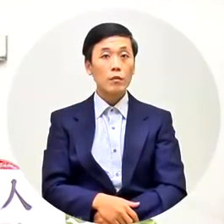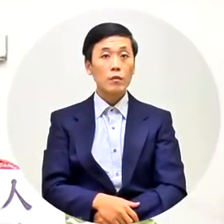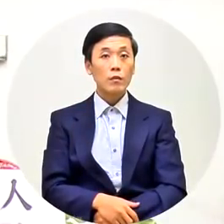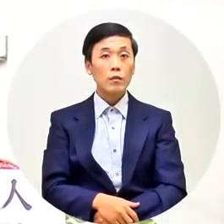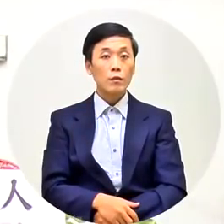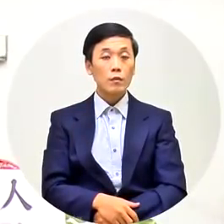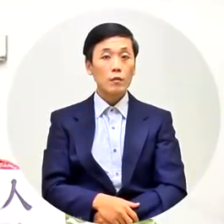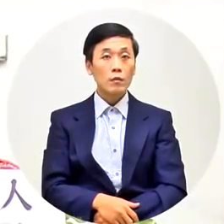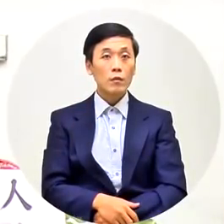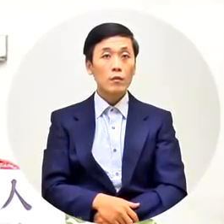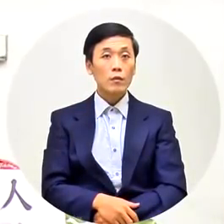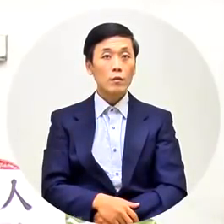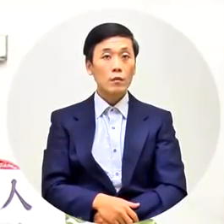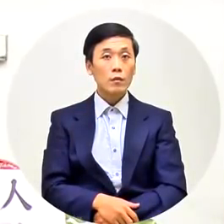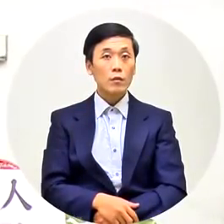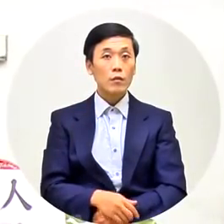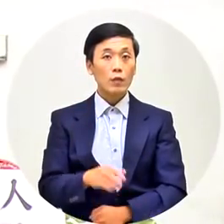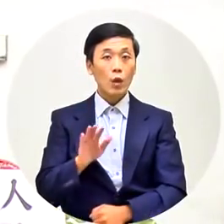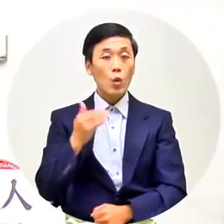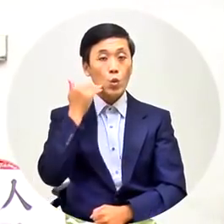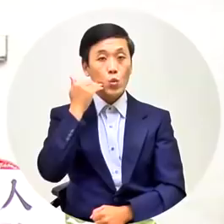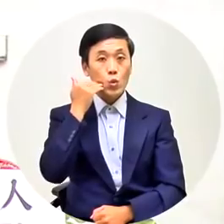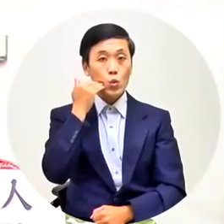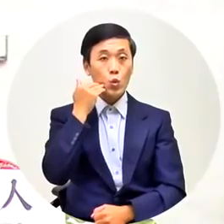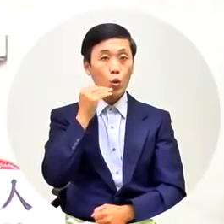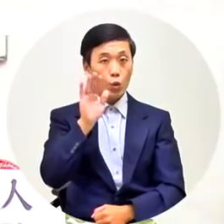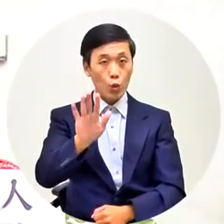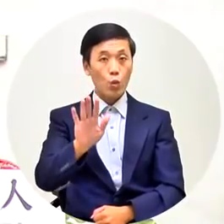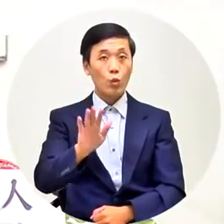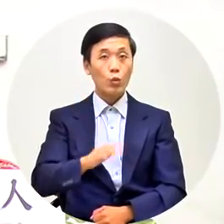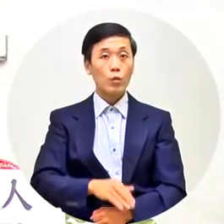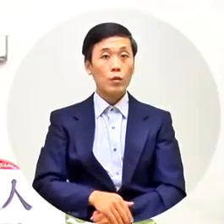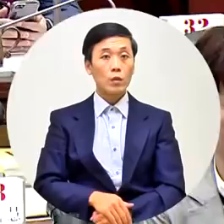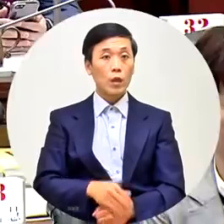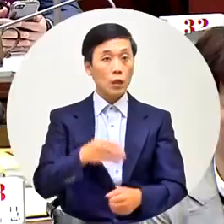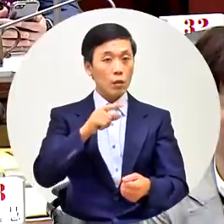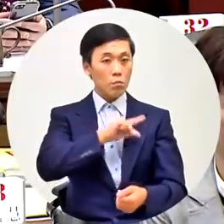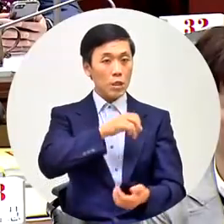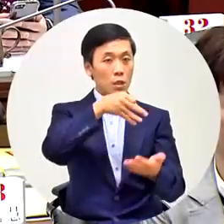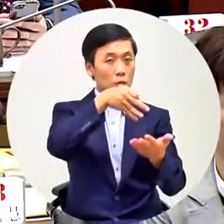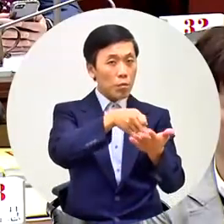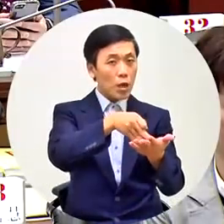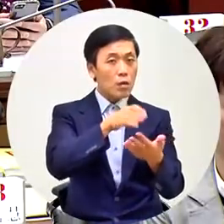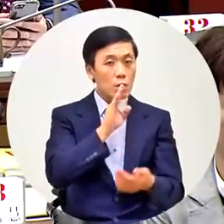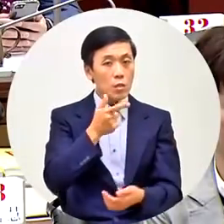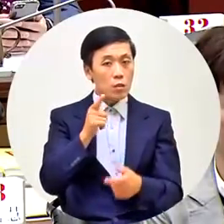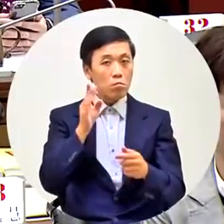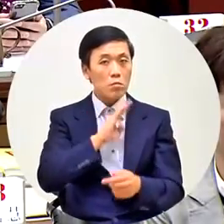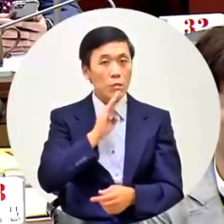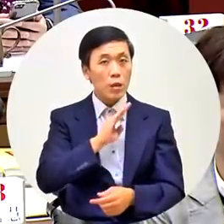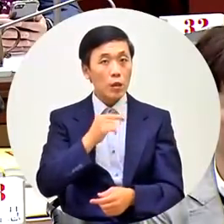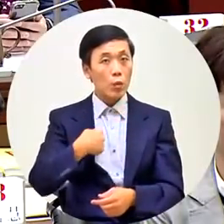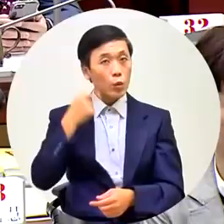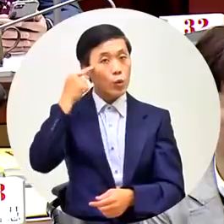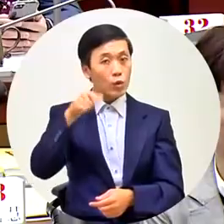有。 那如果已经有的话，再签名的话，会不会算成无效票？我觉得这个必须要厘清清楚。 是不是请主任 在签自